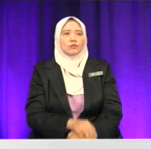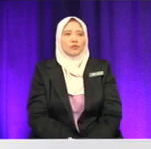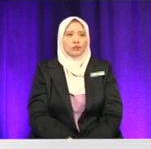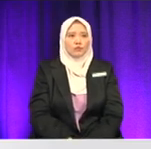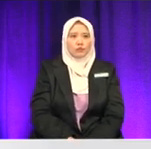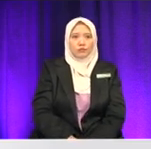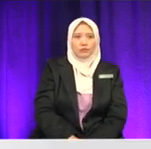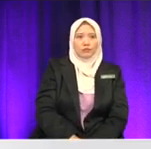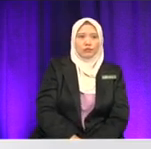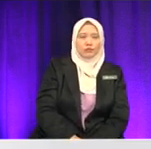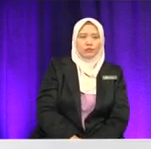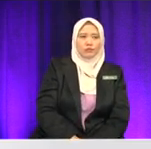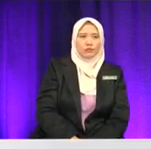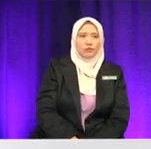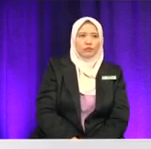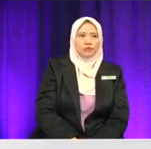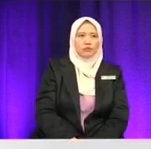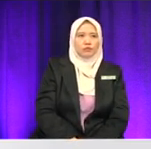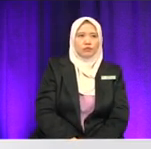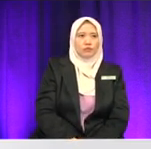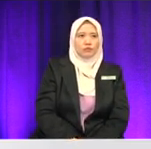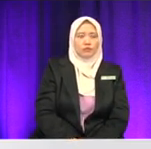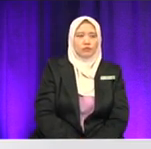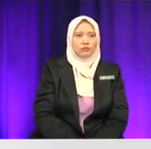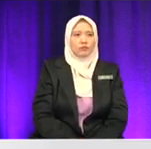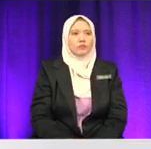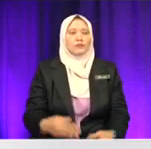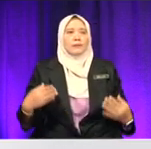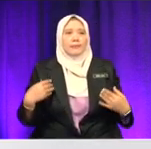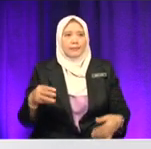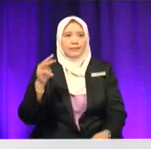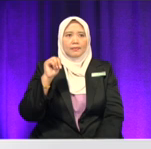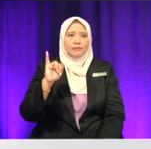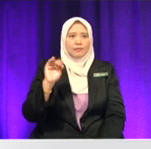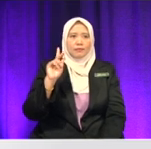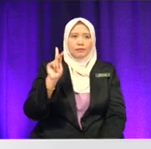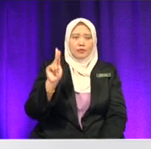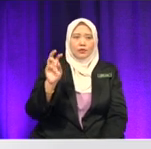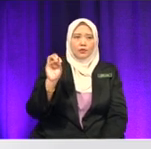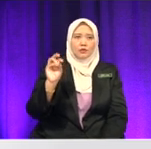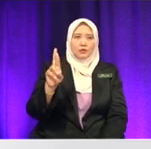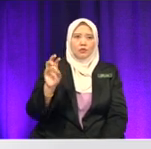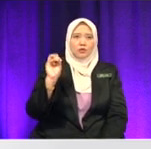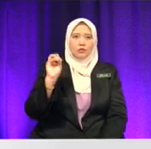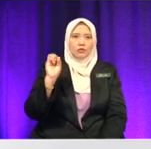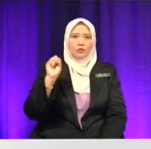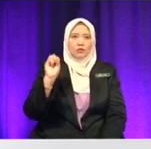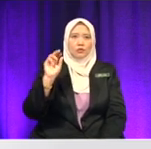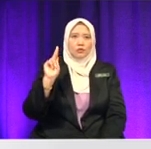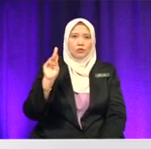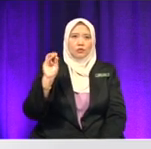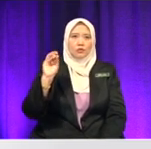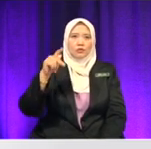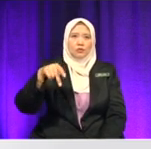Okey, alga dia ada mikroskopik dan juga makroskopik. Alga mempunyai klorofil